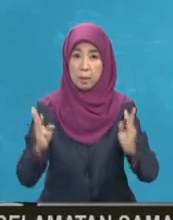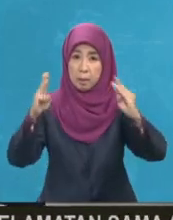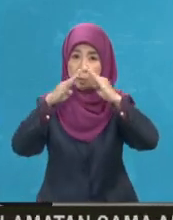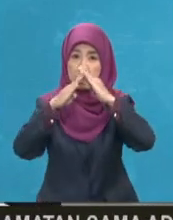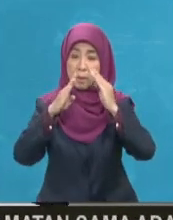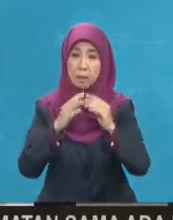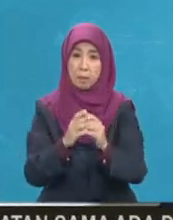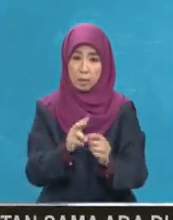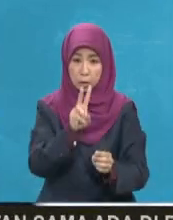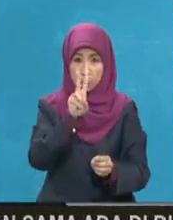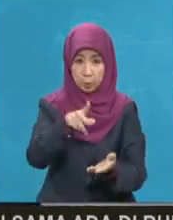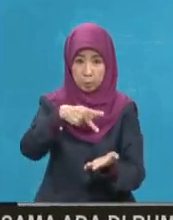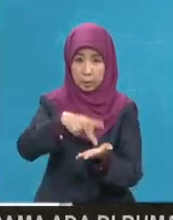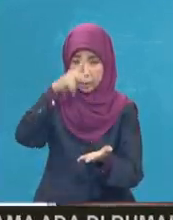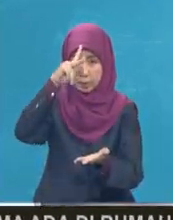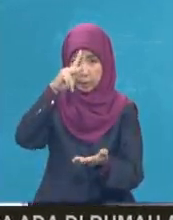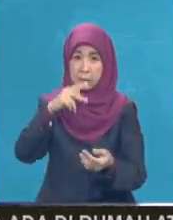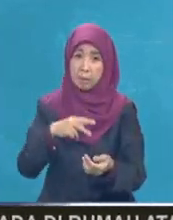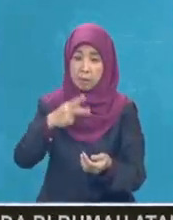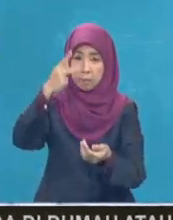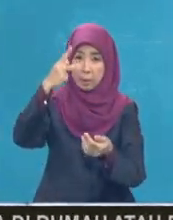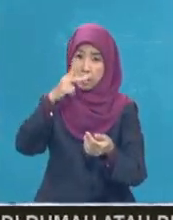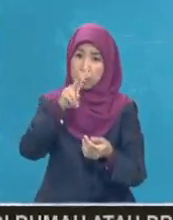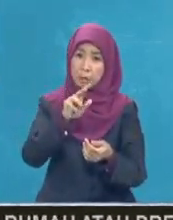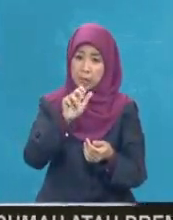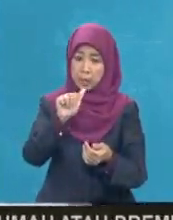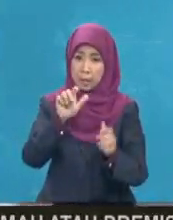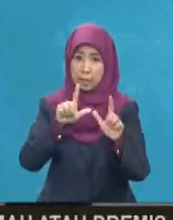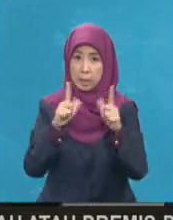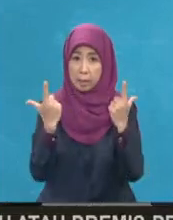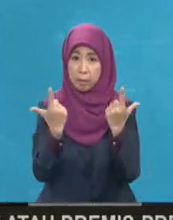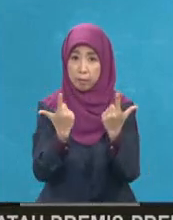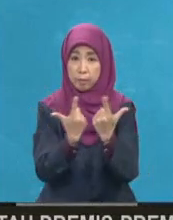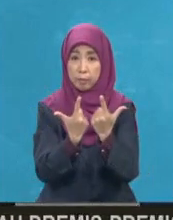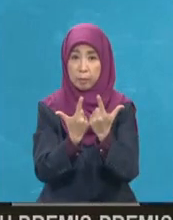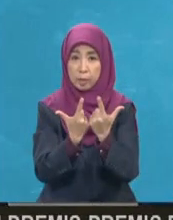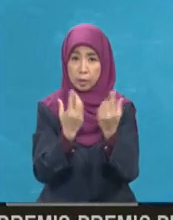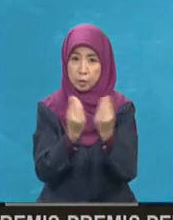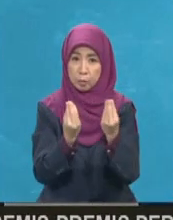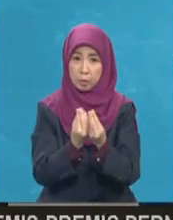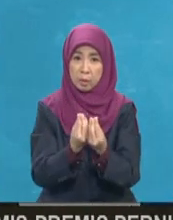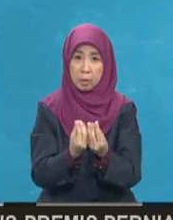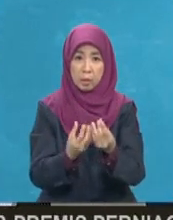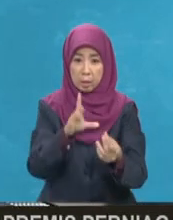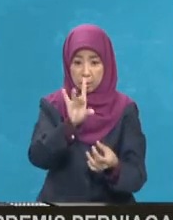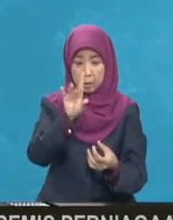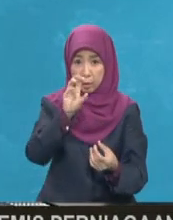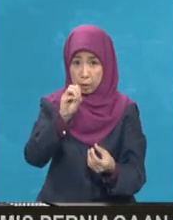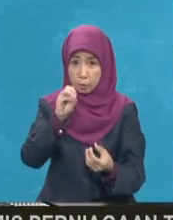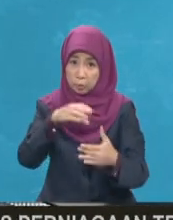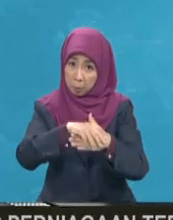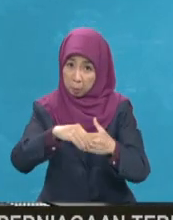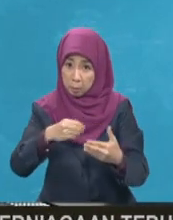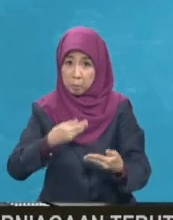culik aja dua pelajar Jessie peringkat eight menerima account simpanan by ABD berjumlah delapan ratus ringan seorang